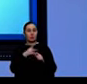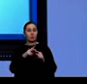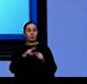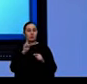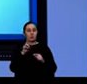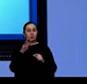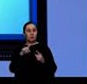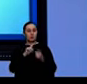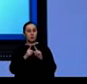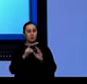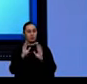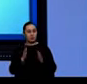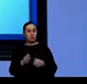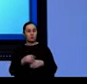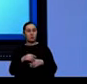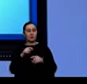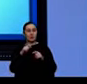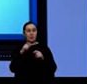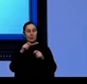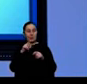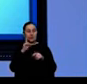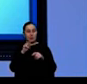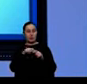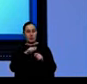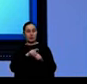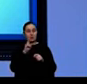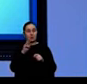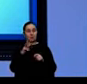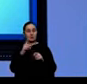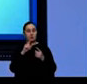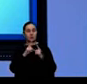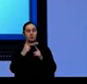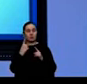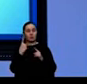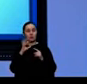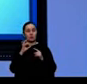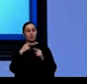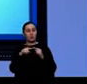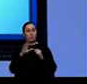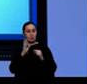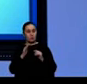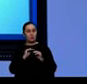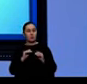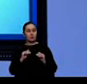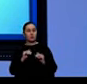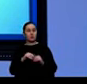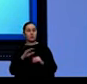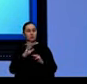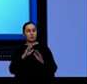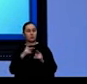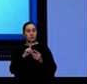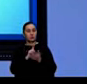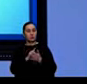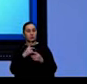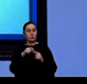biz kilometrga aylantiramiz. Metr va kilometr orasida 1 0 ga farq bo'ladimi bolajonlar?